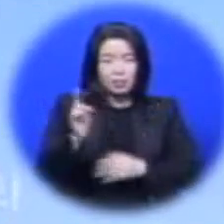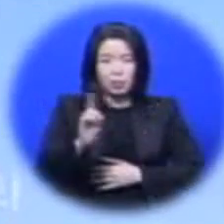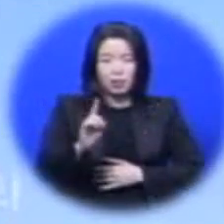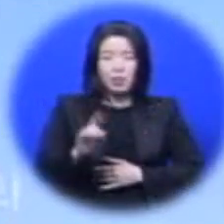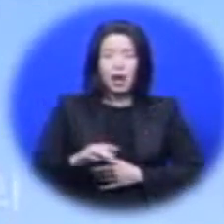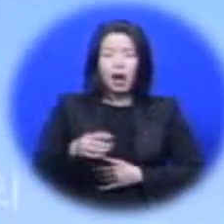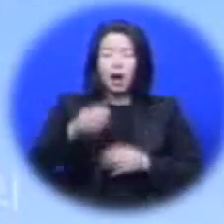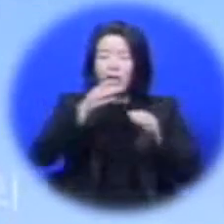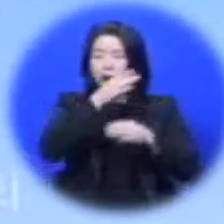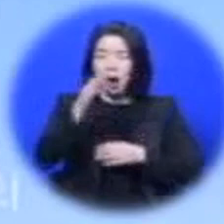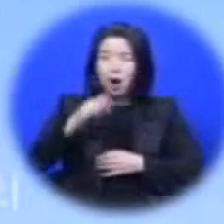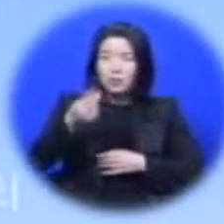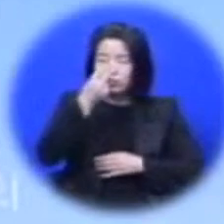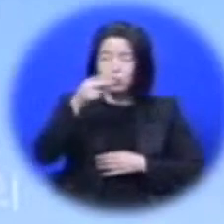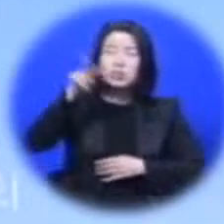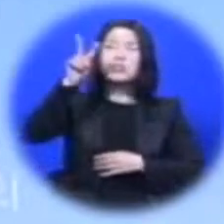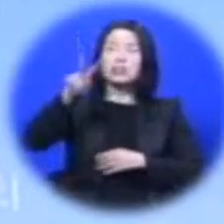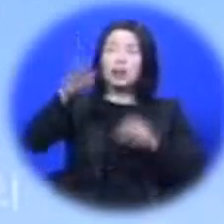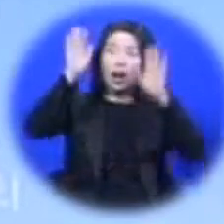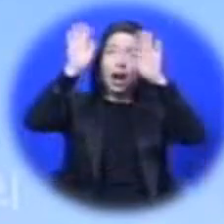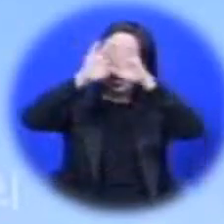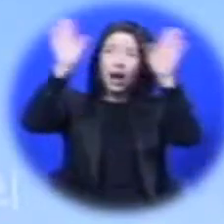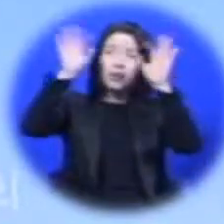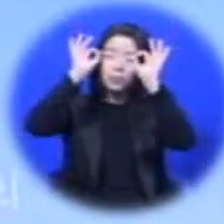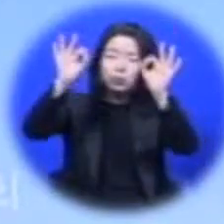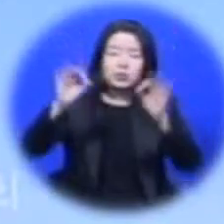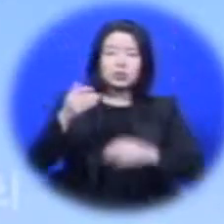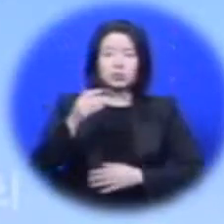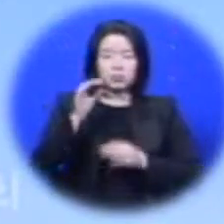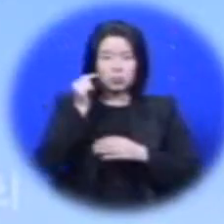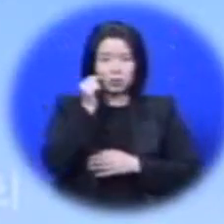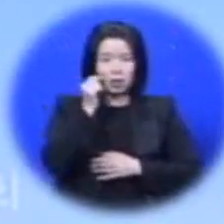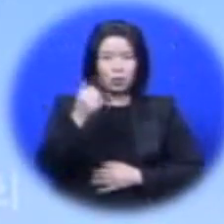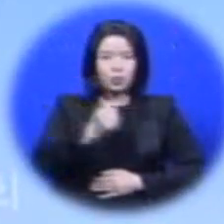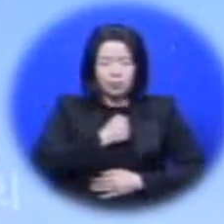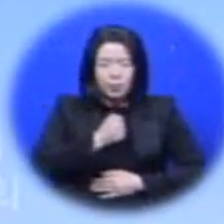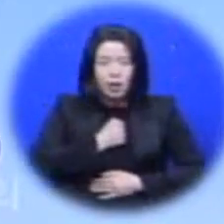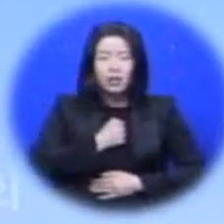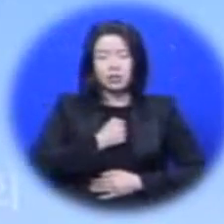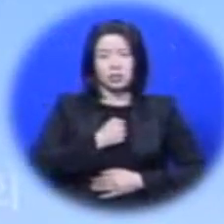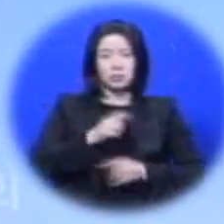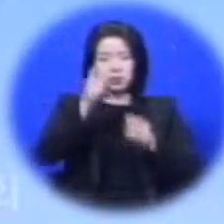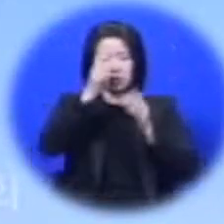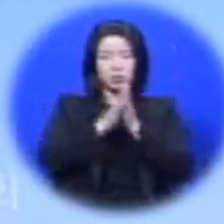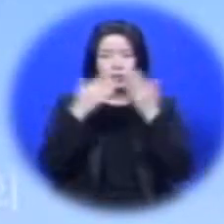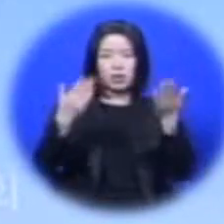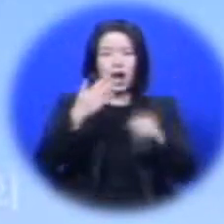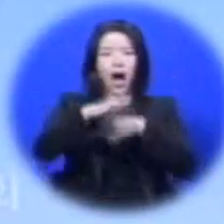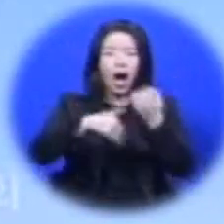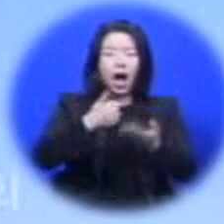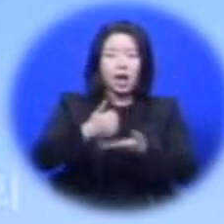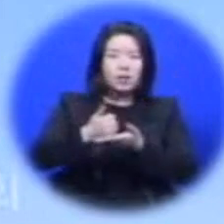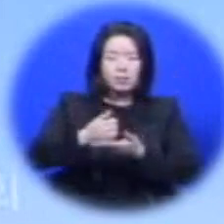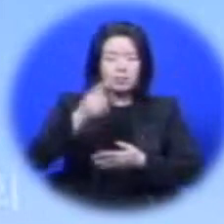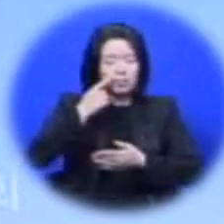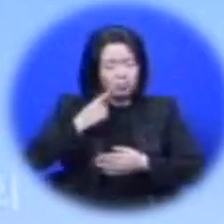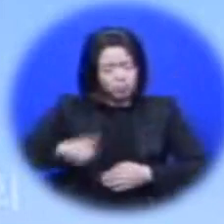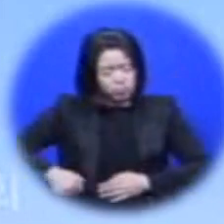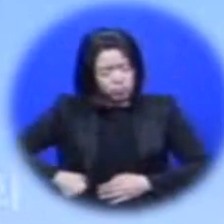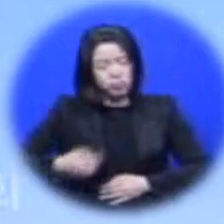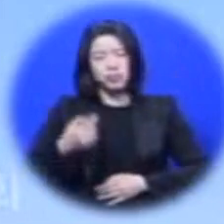들어 하늘도 쳐다보지 못하고 가슴을 치면서 기도하기를 하나님이여 불쌍히 여기시옵소서.